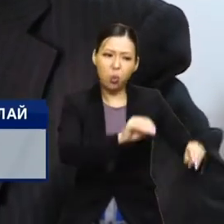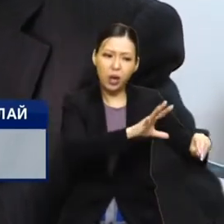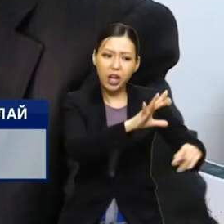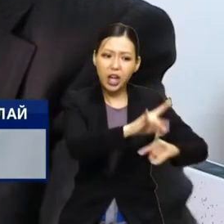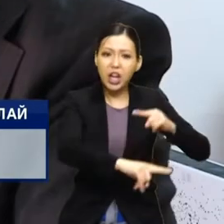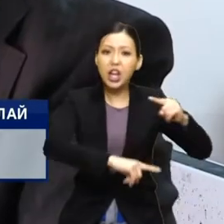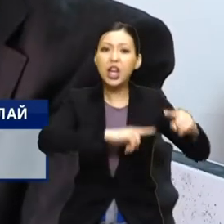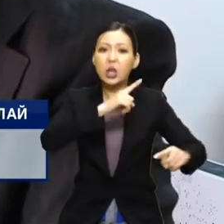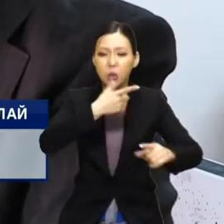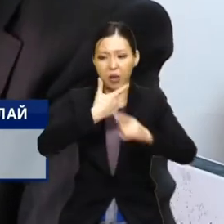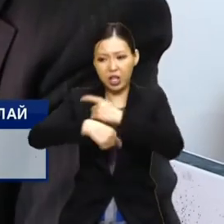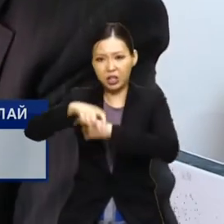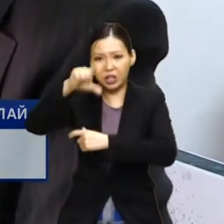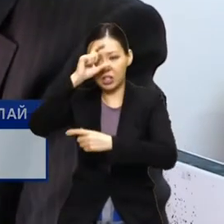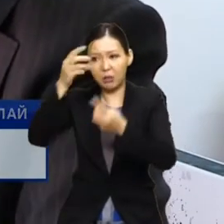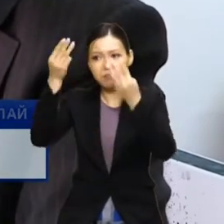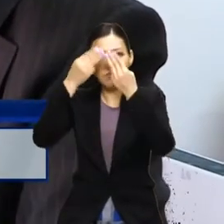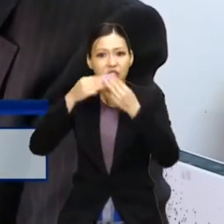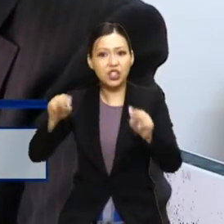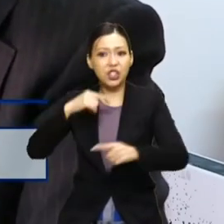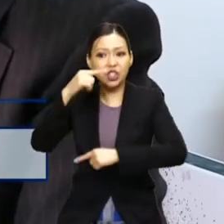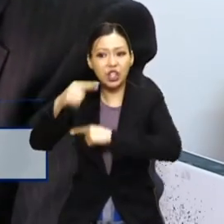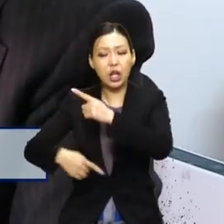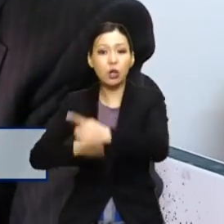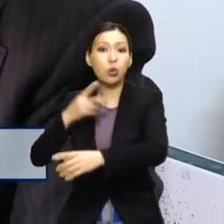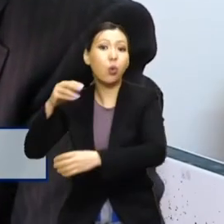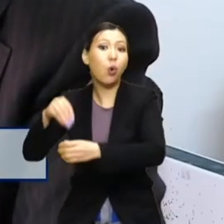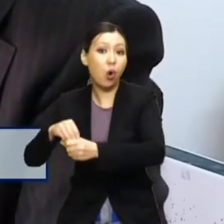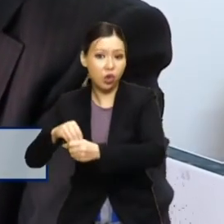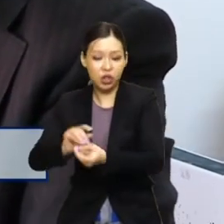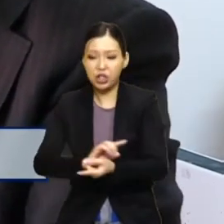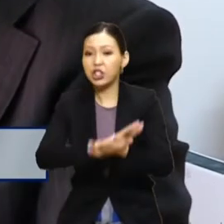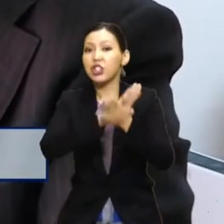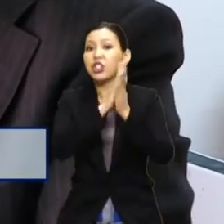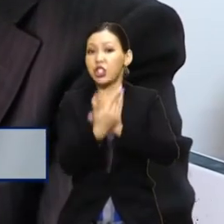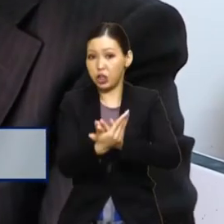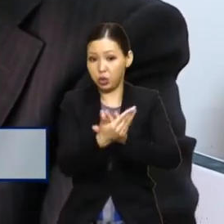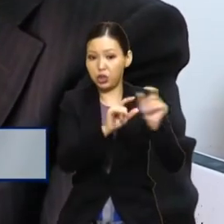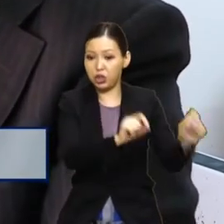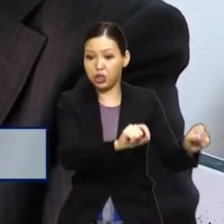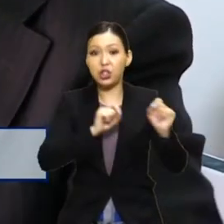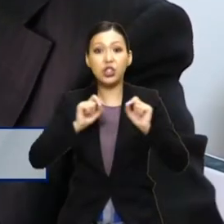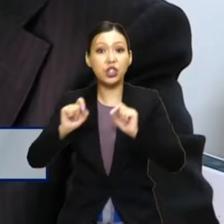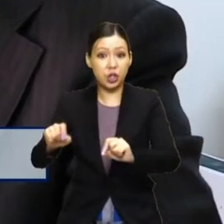илүү эрдэм хэмжээгээр зөвхөлсөн хэм маяг руу өөрөөр хэлбэл шилжүүлэх